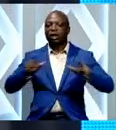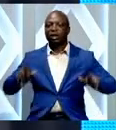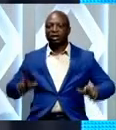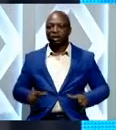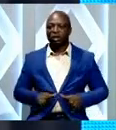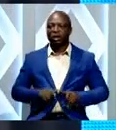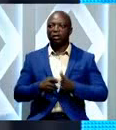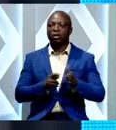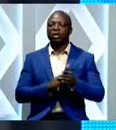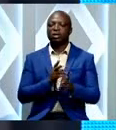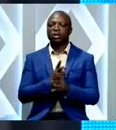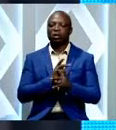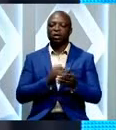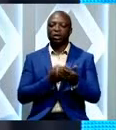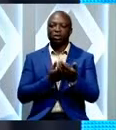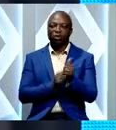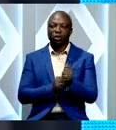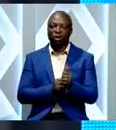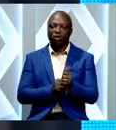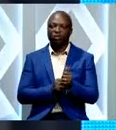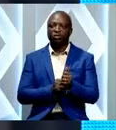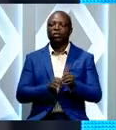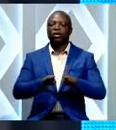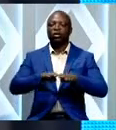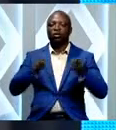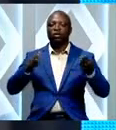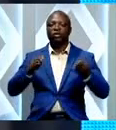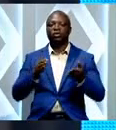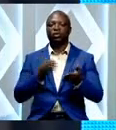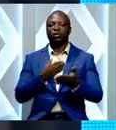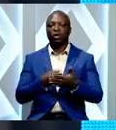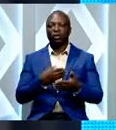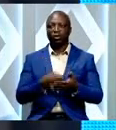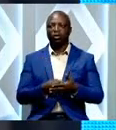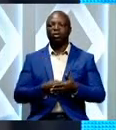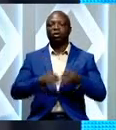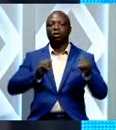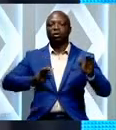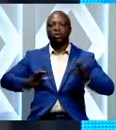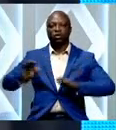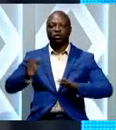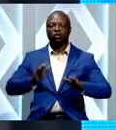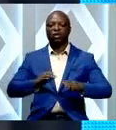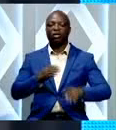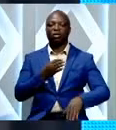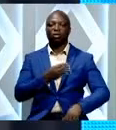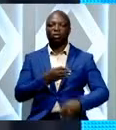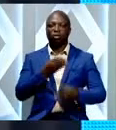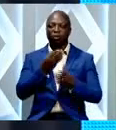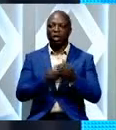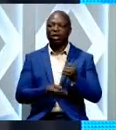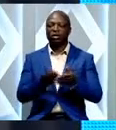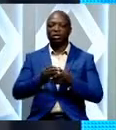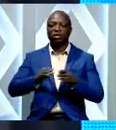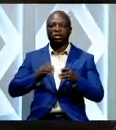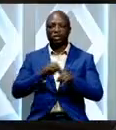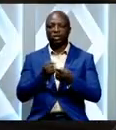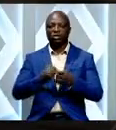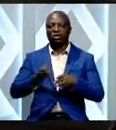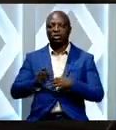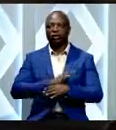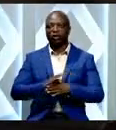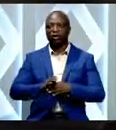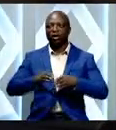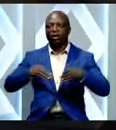réglementaire stable et cohérent, l'ouverture aux capitaux peut se faire au détriment du climat des affaires. Le marché